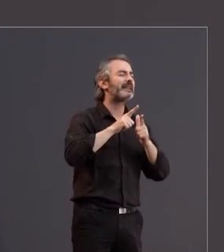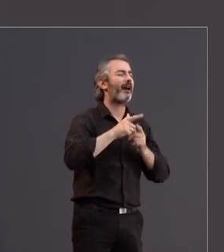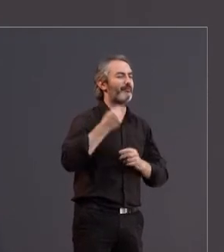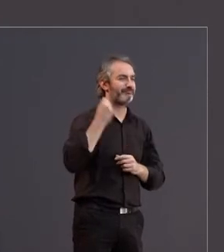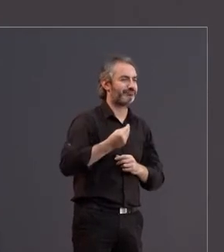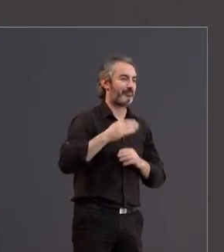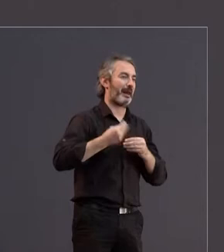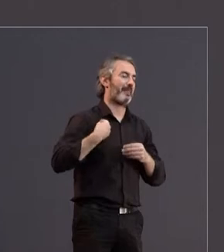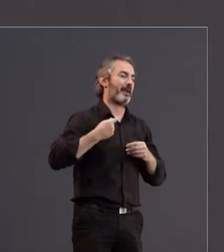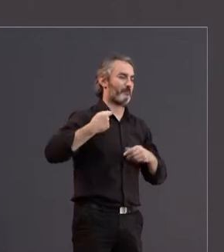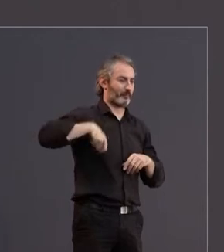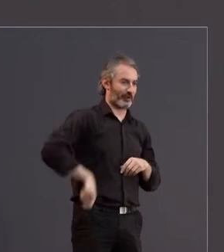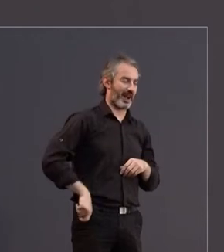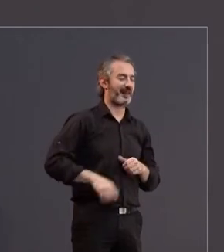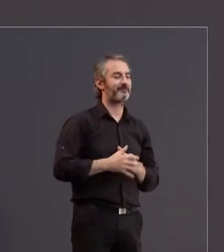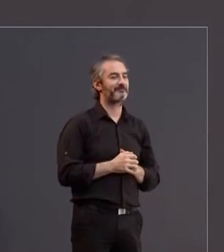vida professional.